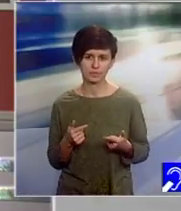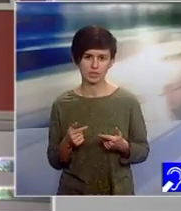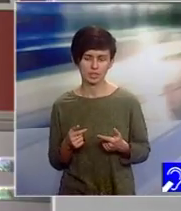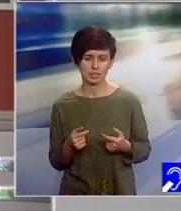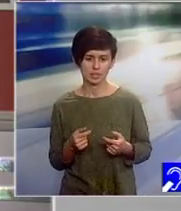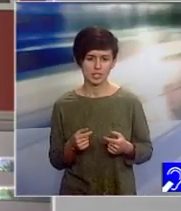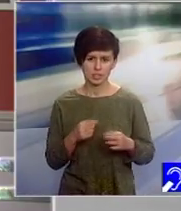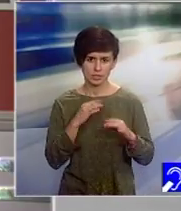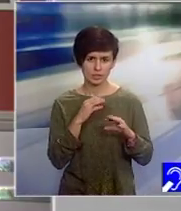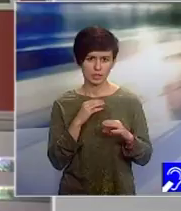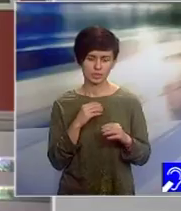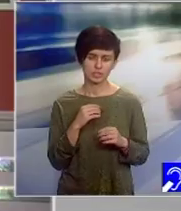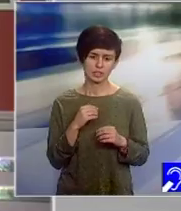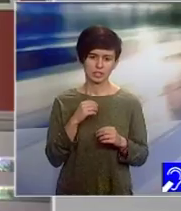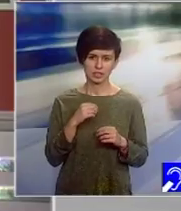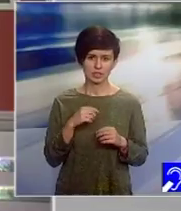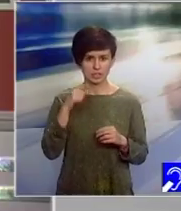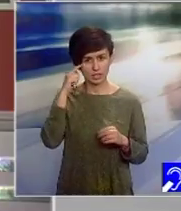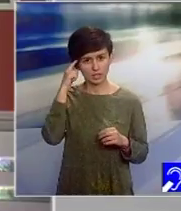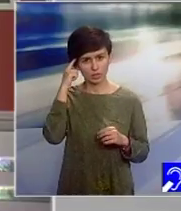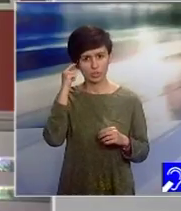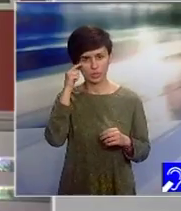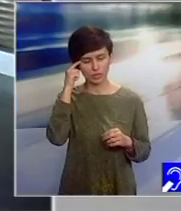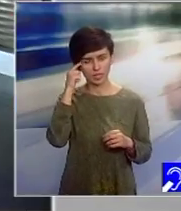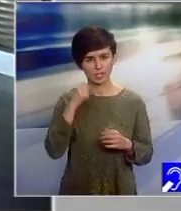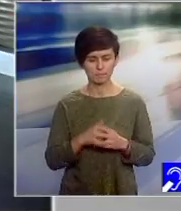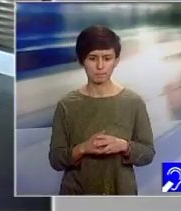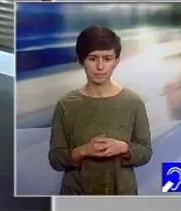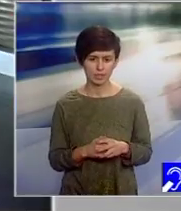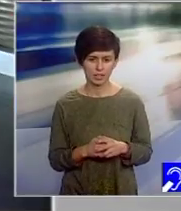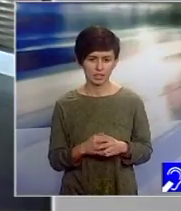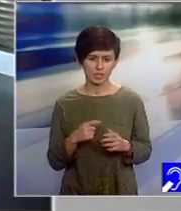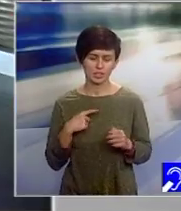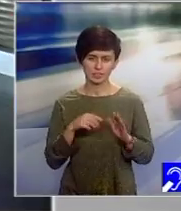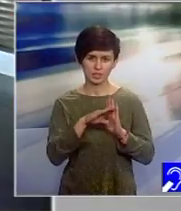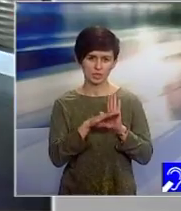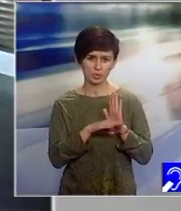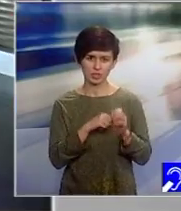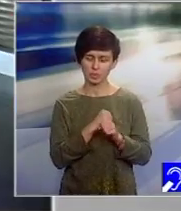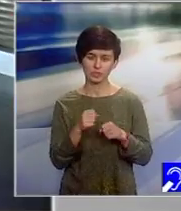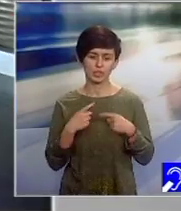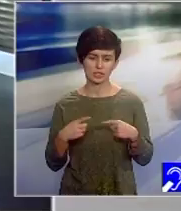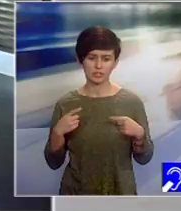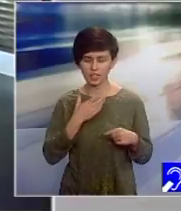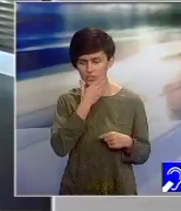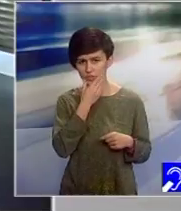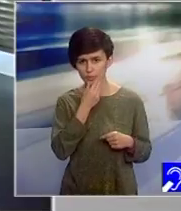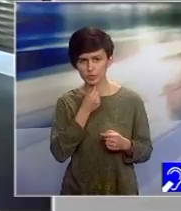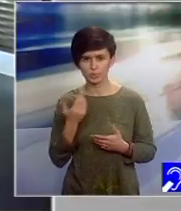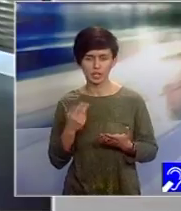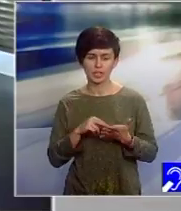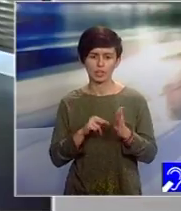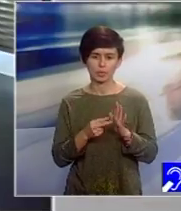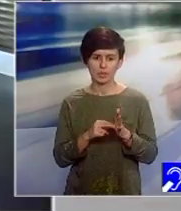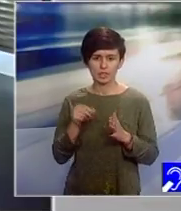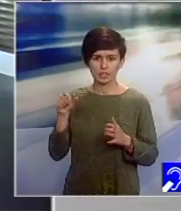flautistă coreană câștigătoare premiului Mozart la concursul DIMA. Așadar, ați auzit, aveți un program foarte variat, un program frumos pe care vi l-au pregătit cei de